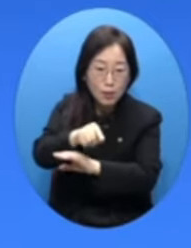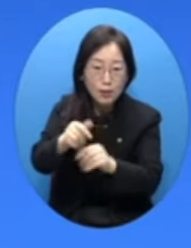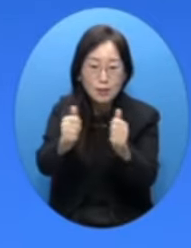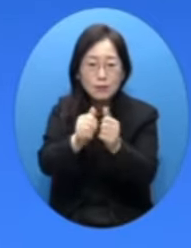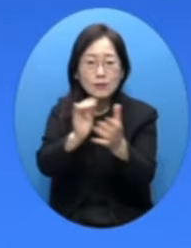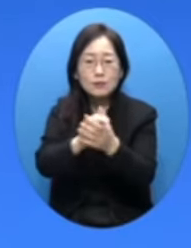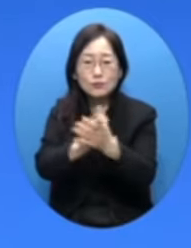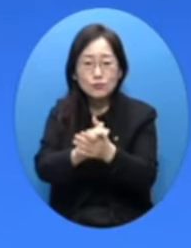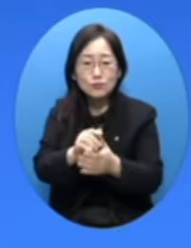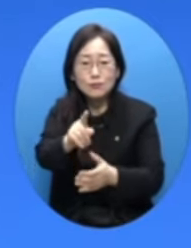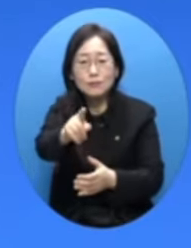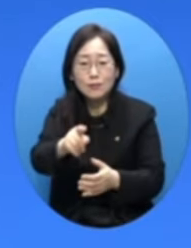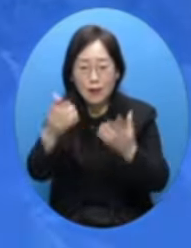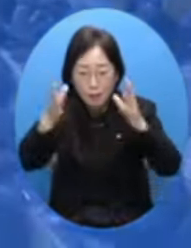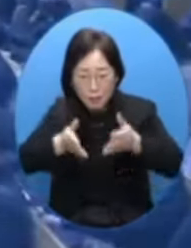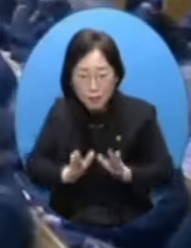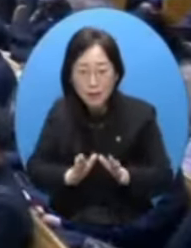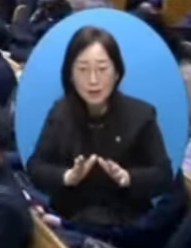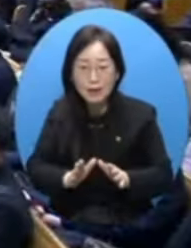낳고.